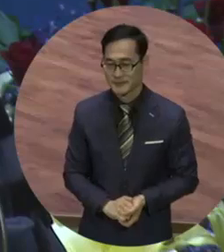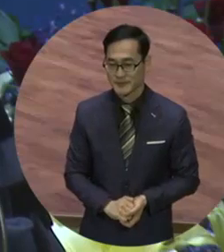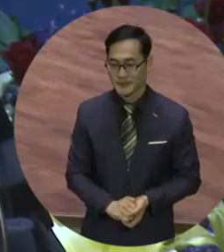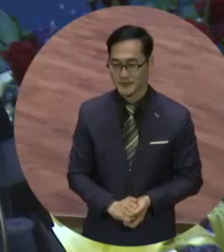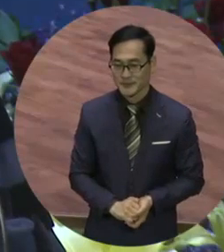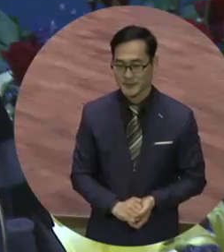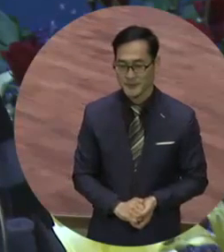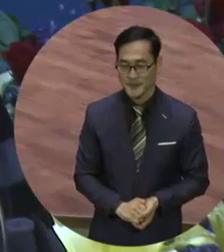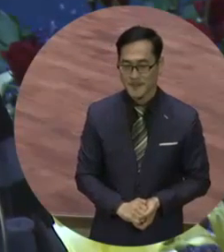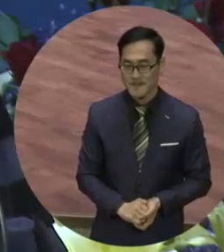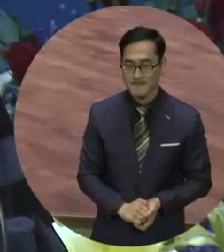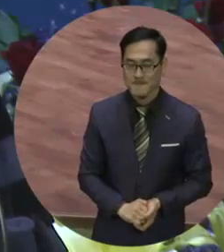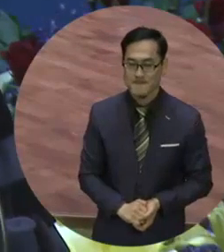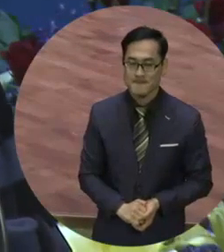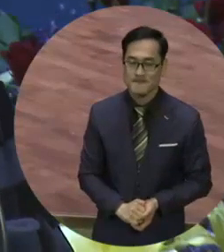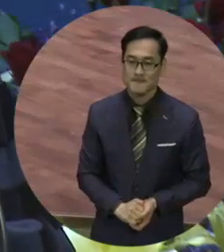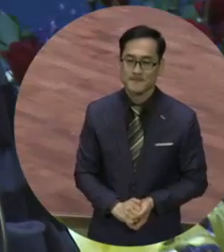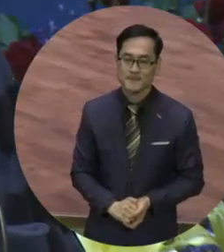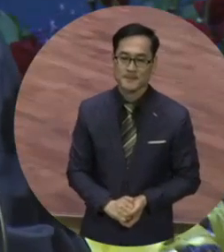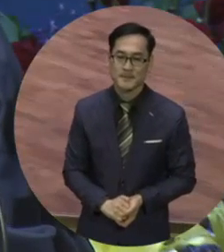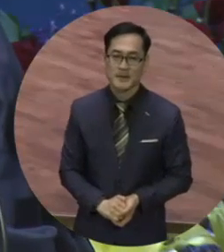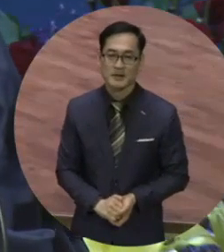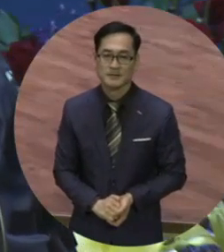최고 수준이.